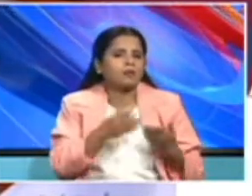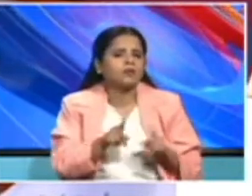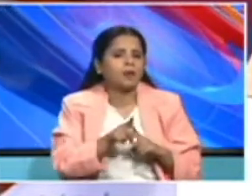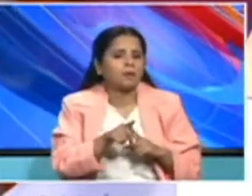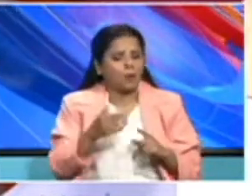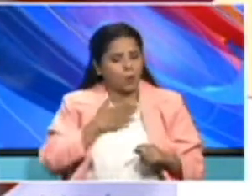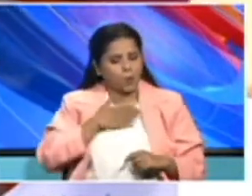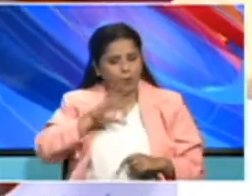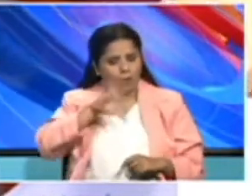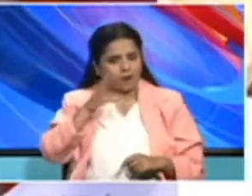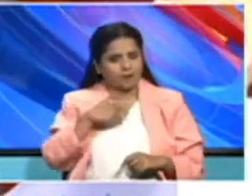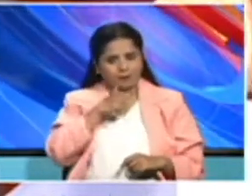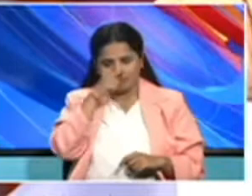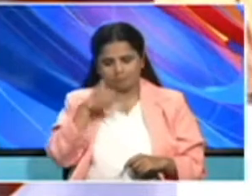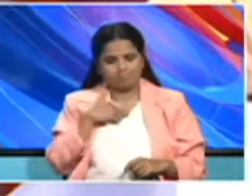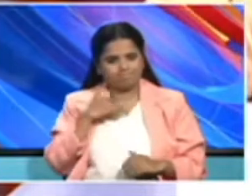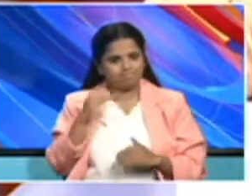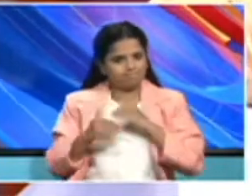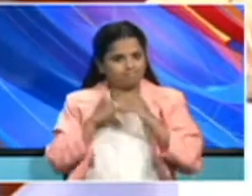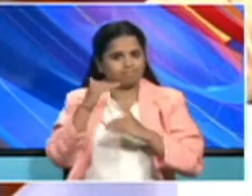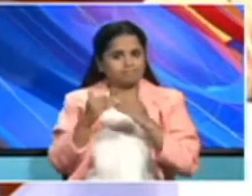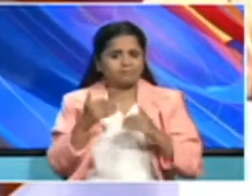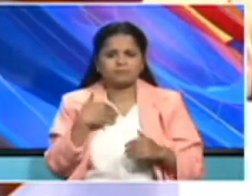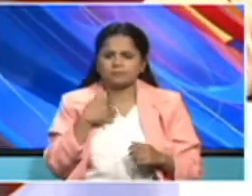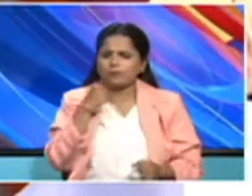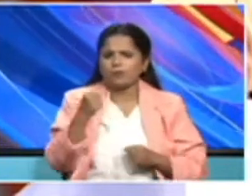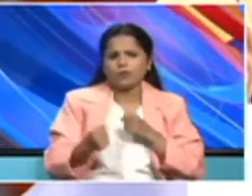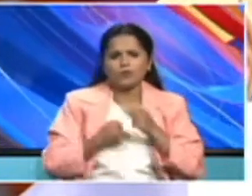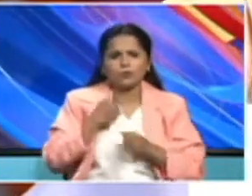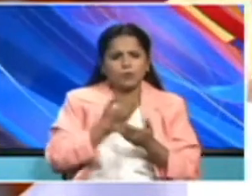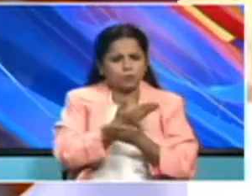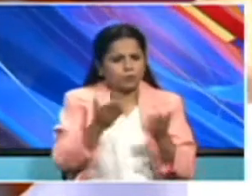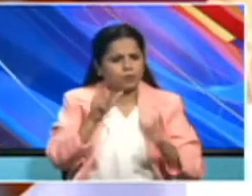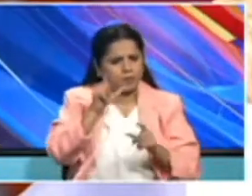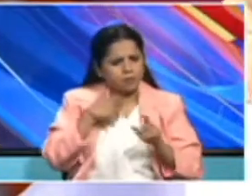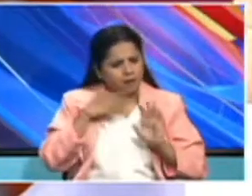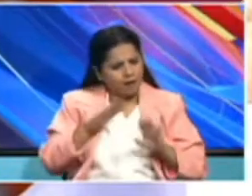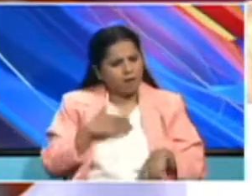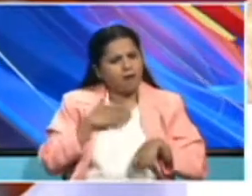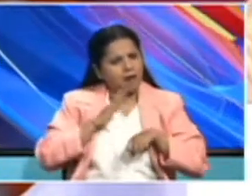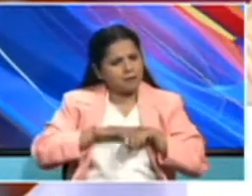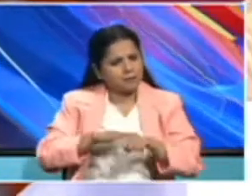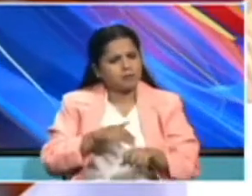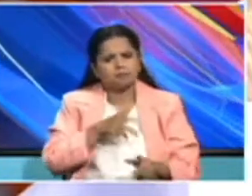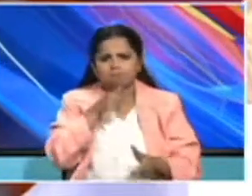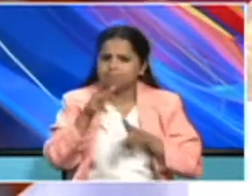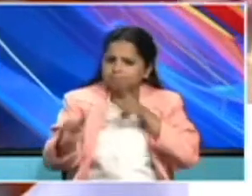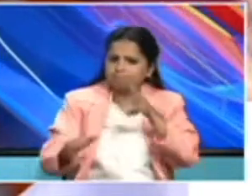साथियों, मैं स्पोर्ट्स के साथियों को अक्सर कहता हूं